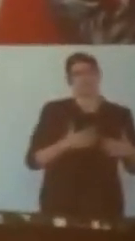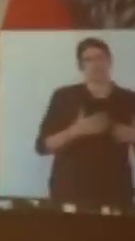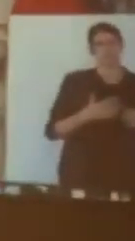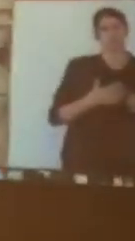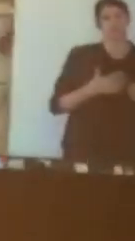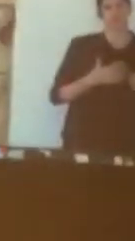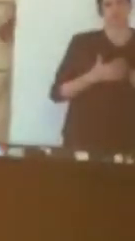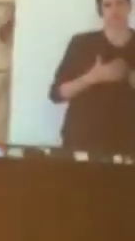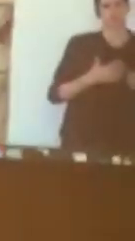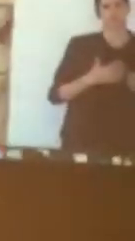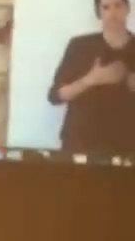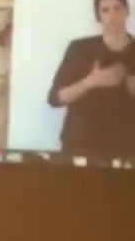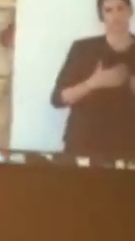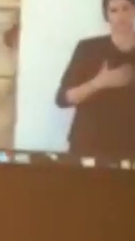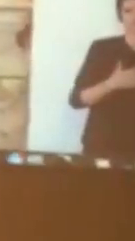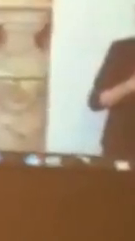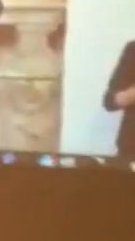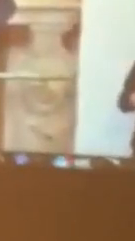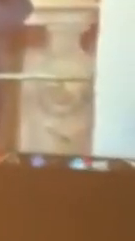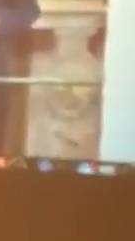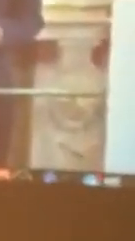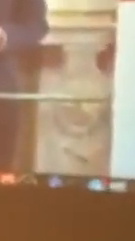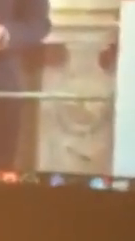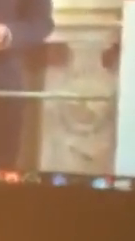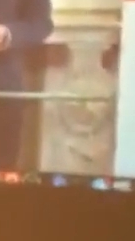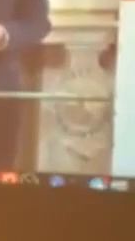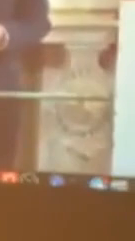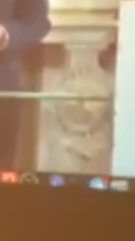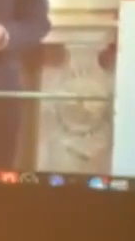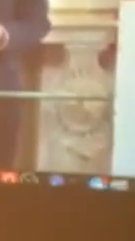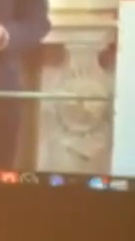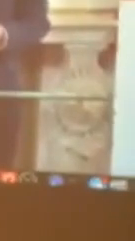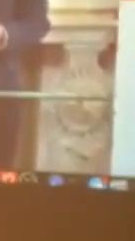Gastronomie, Tourismus, Kulturschaffende. Ihr seid die Verlierer.